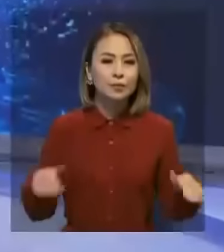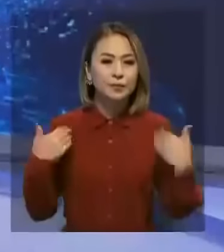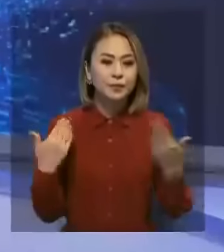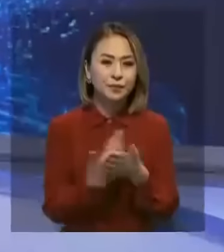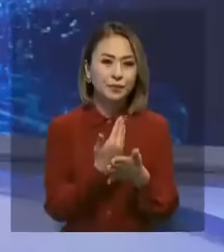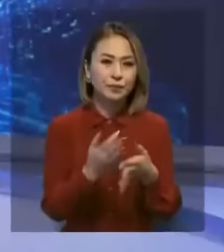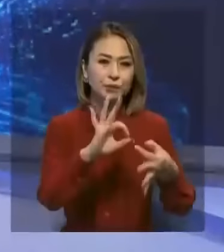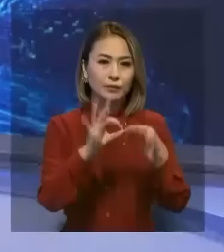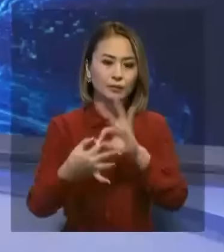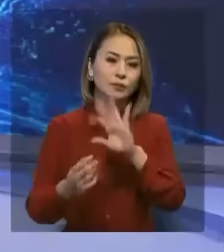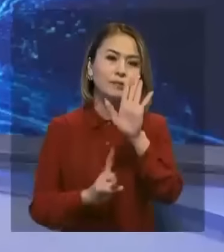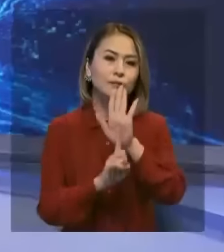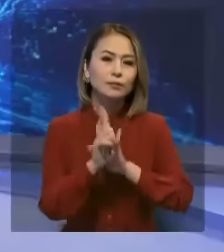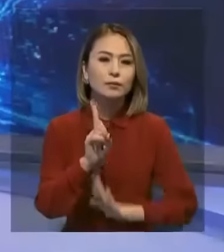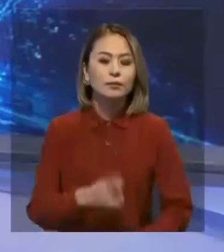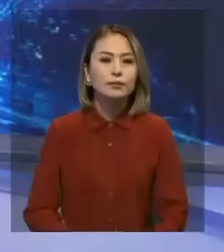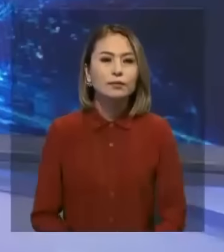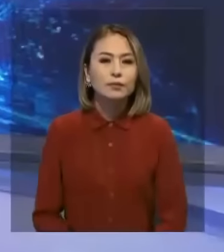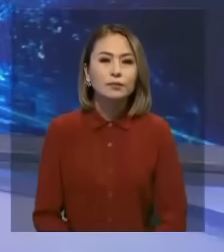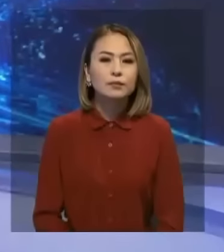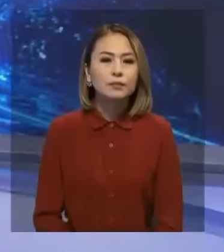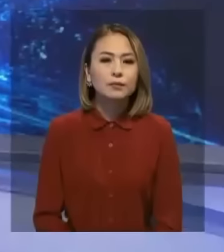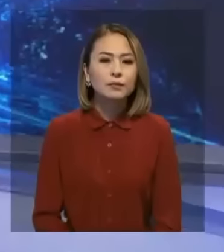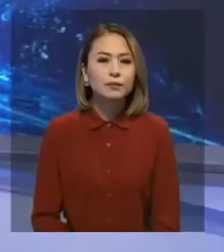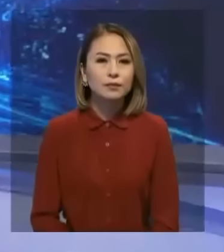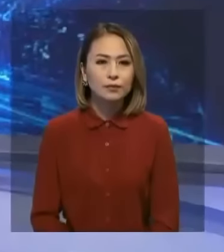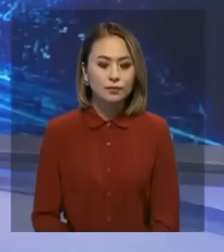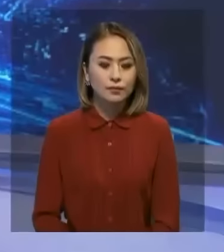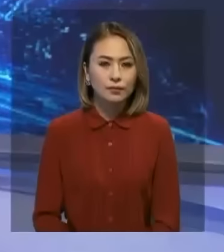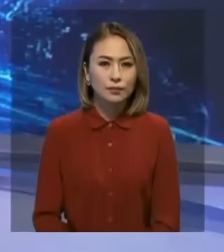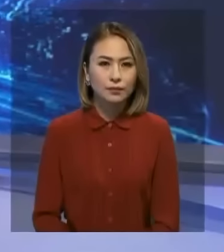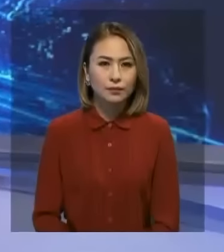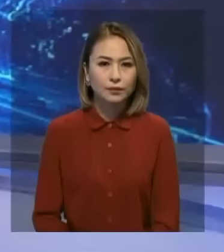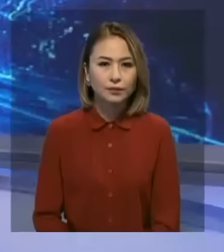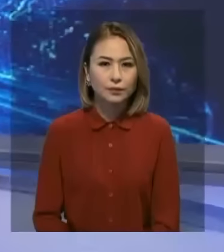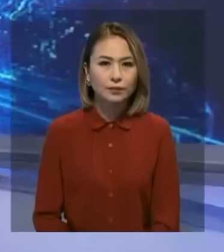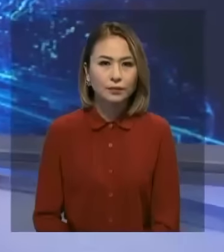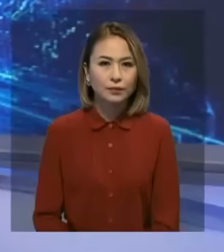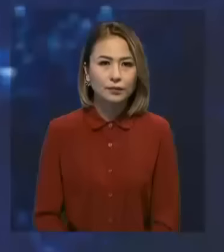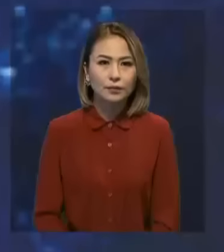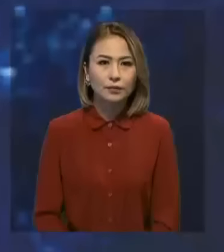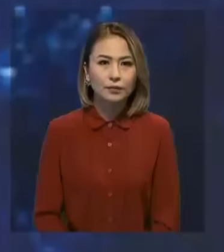Армысыздар, тікелей эфирде жаңалықтар уақыты. Эфирде Мақпала Субайқызы және Жанбота Сәрсенбаева.